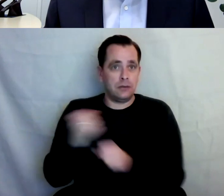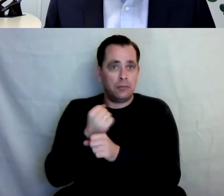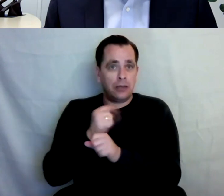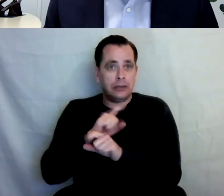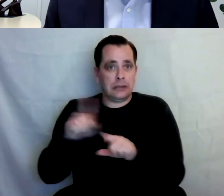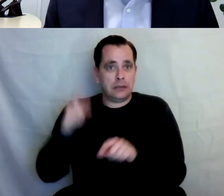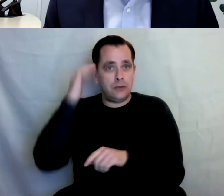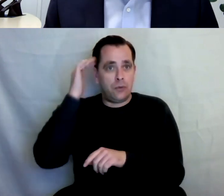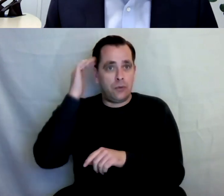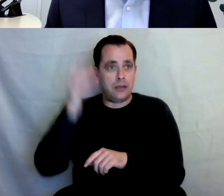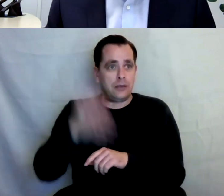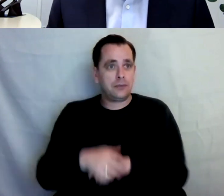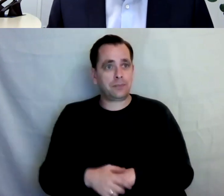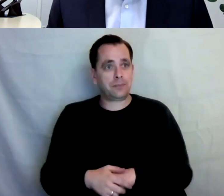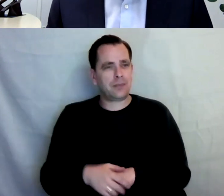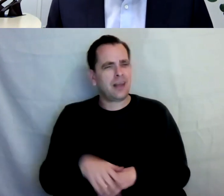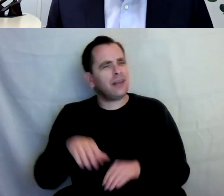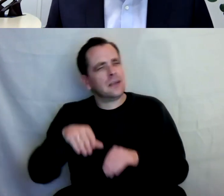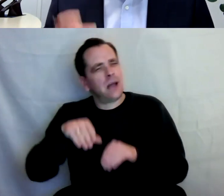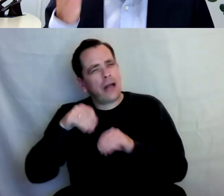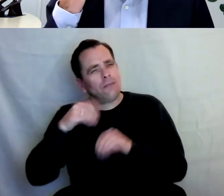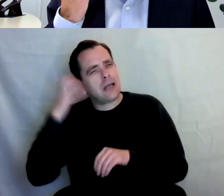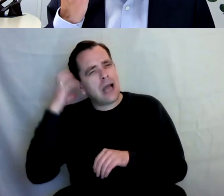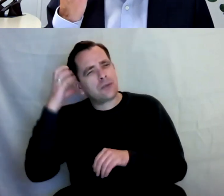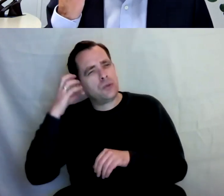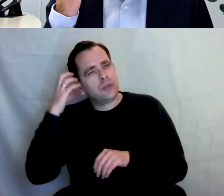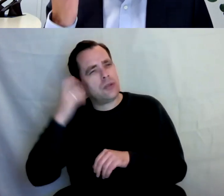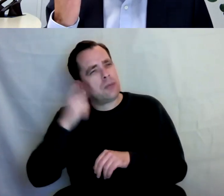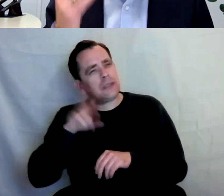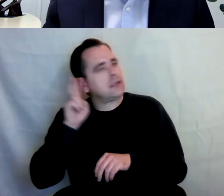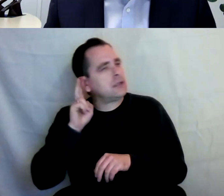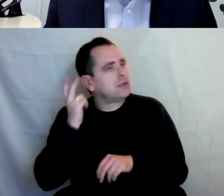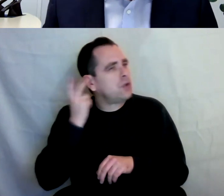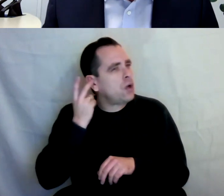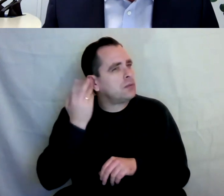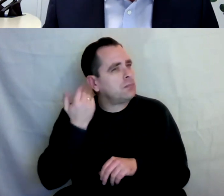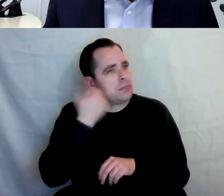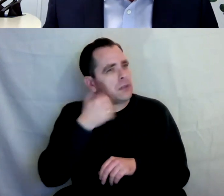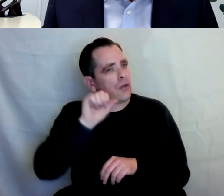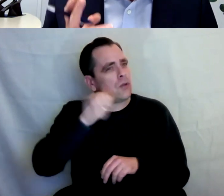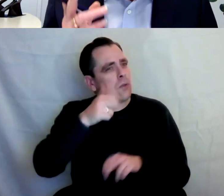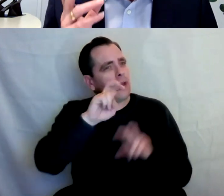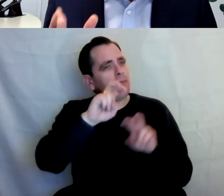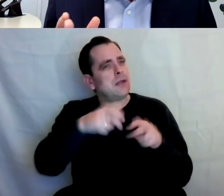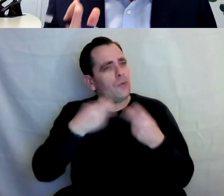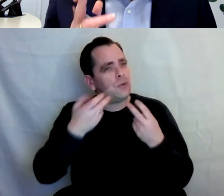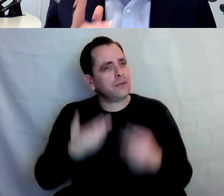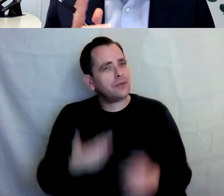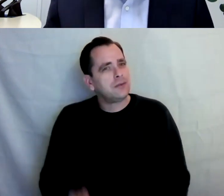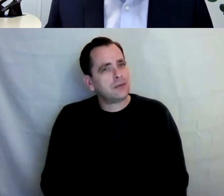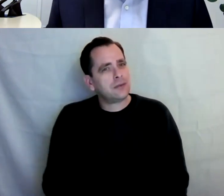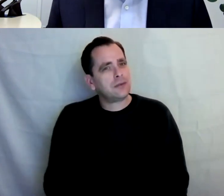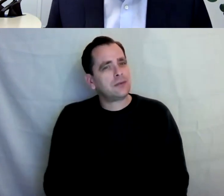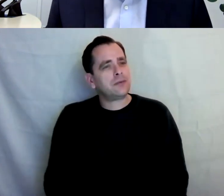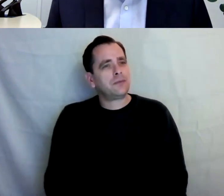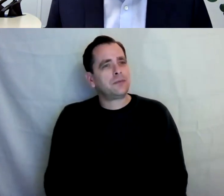Ich habe den Anfang, Entschuldigung, den Anfang habe ich leider nicht gehört. Sagen Sie es nochmal. Achso, ich kann das auch mal sagen. Der Fall ist bei mir